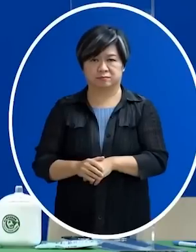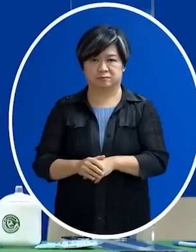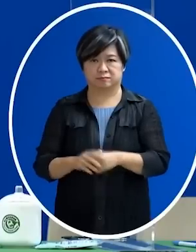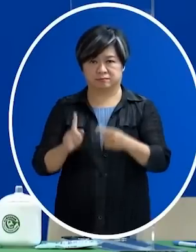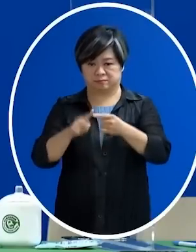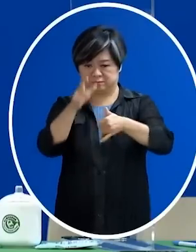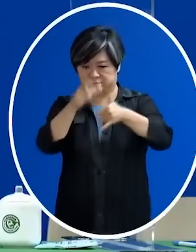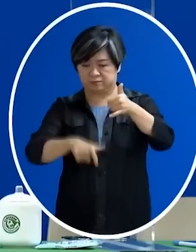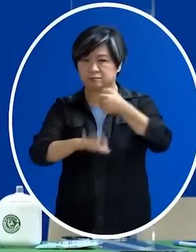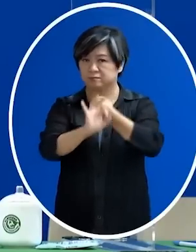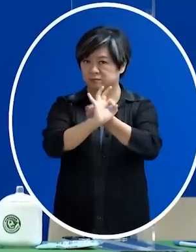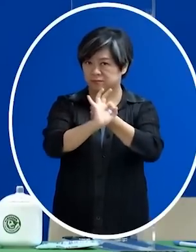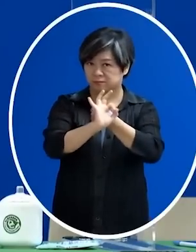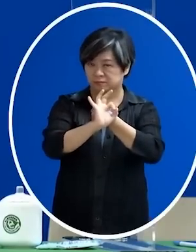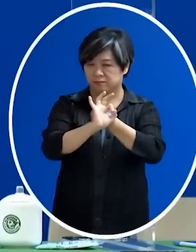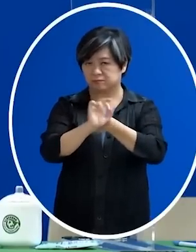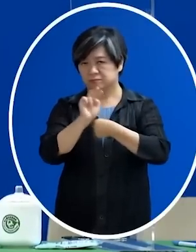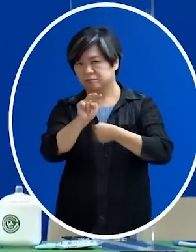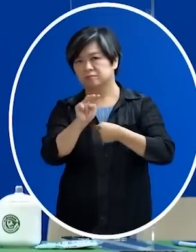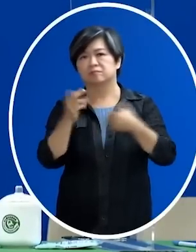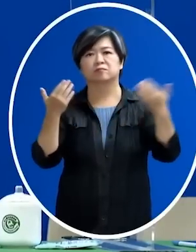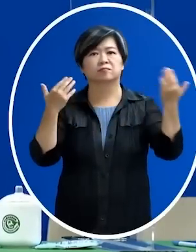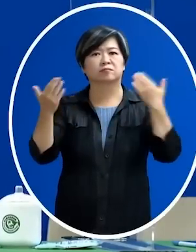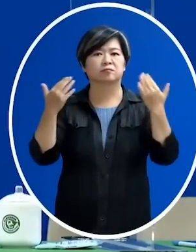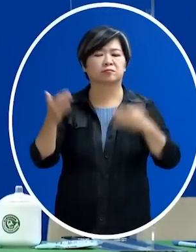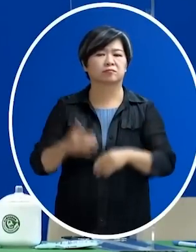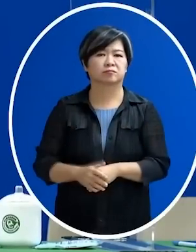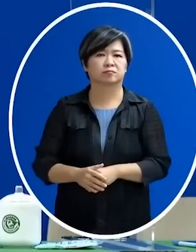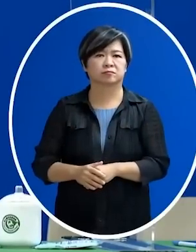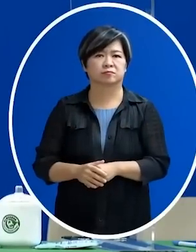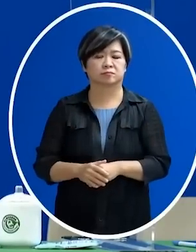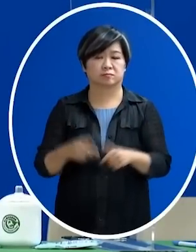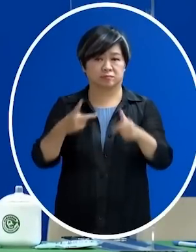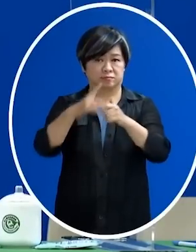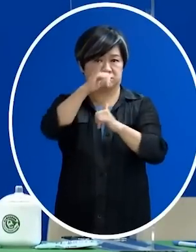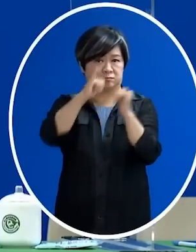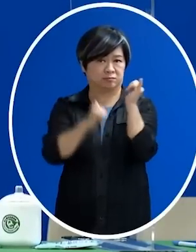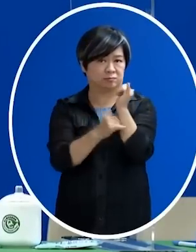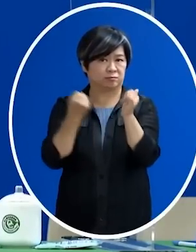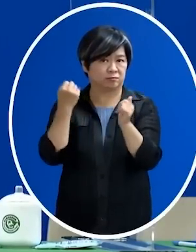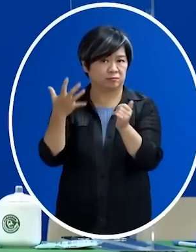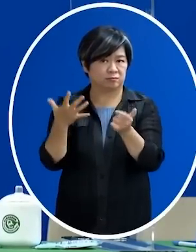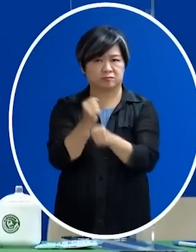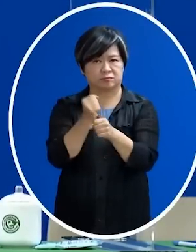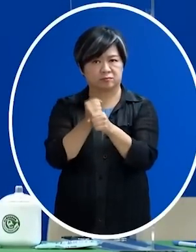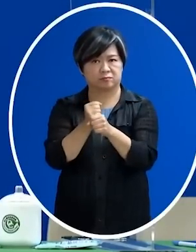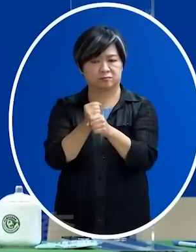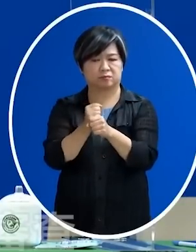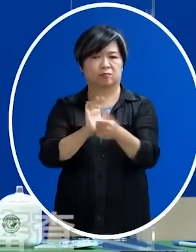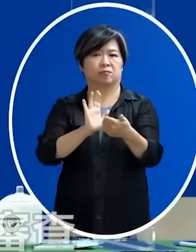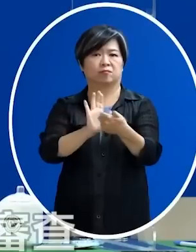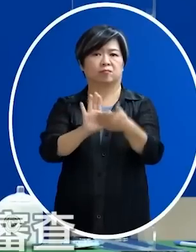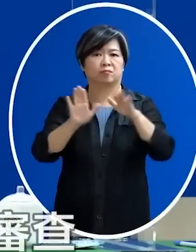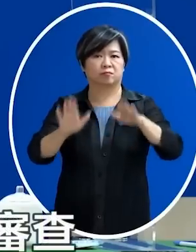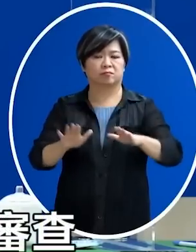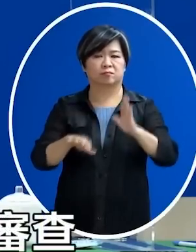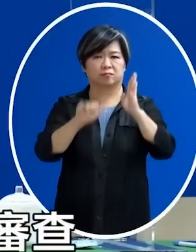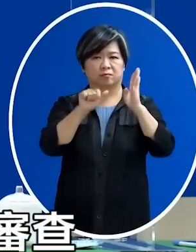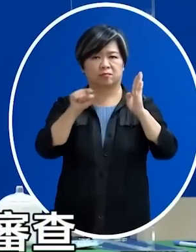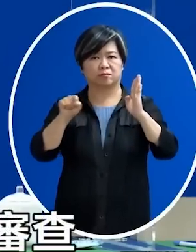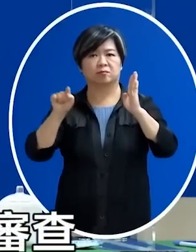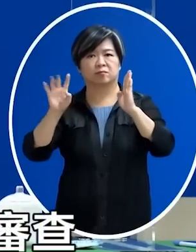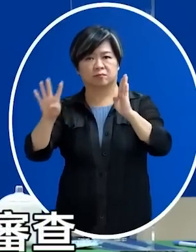连体试验里面我们可以看得到，用这个所谓的次世代疫苗的话，它对于现在流行的